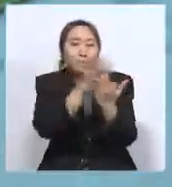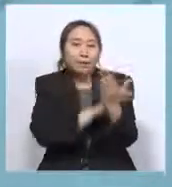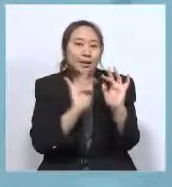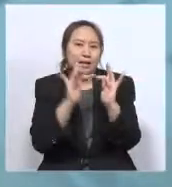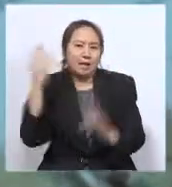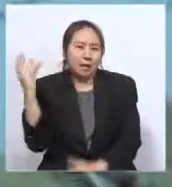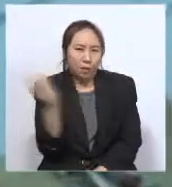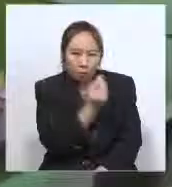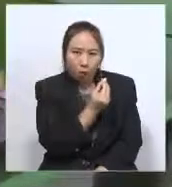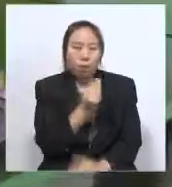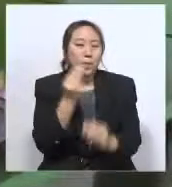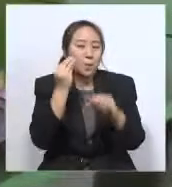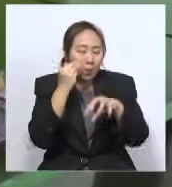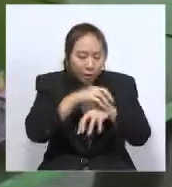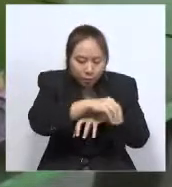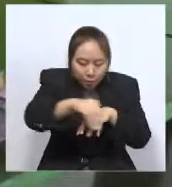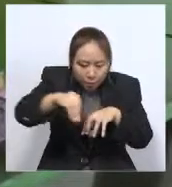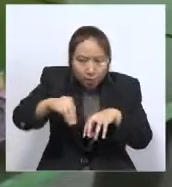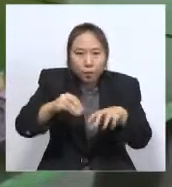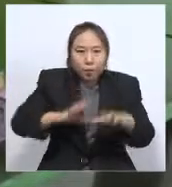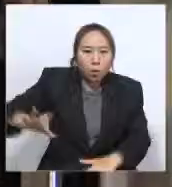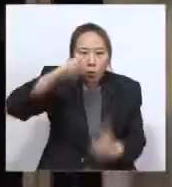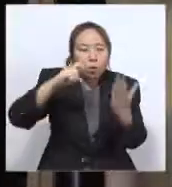สูงครอบคลุมทุกหมู่บ้านทั่วประเทศ